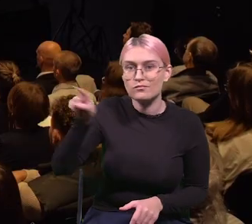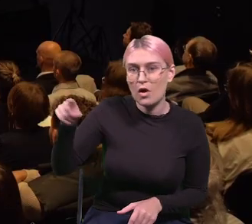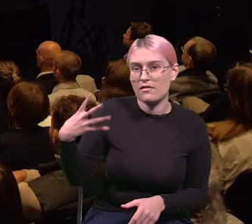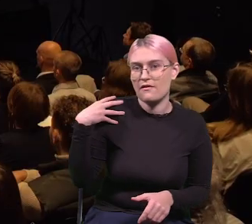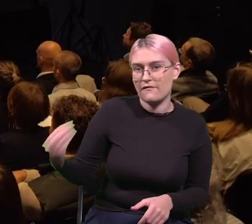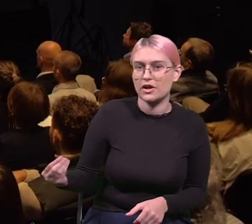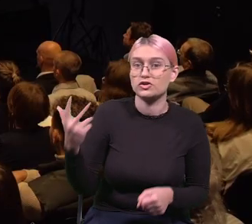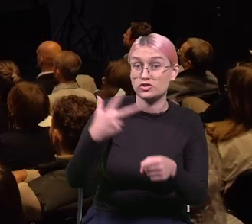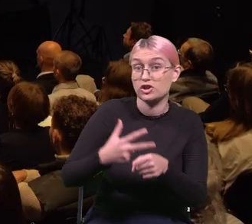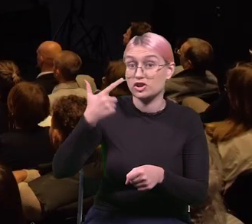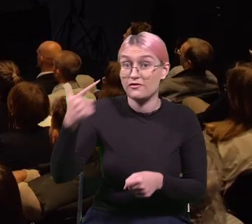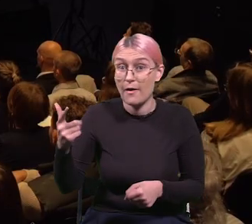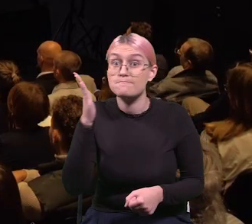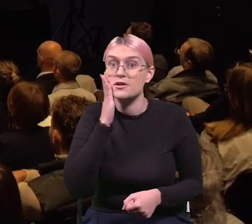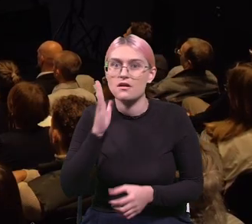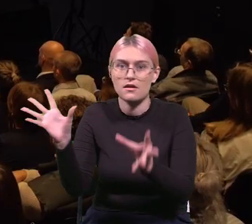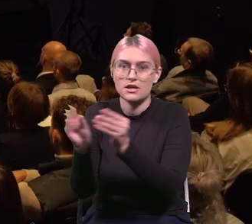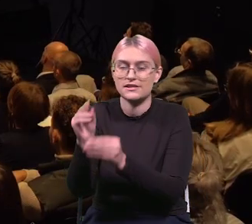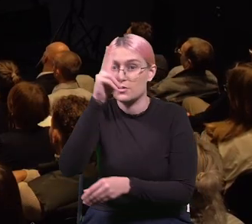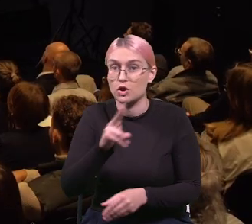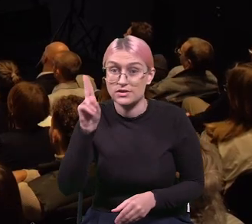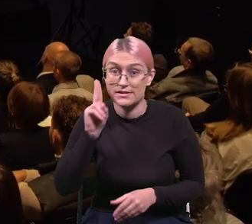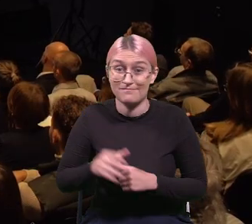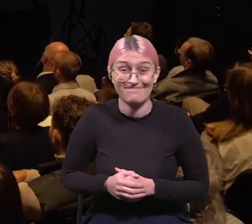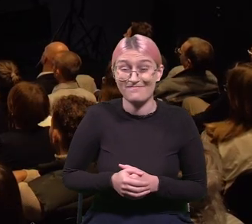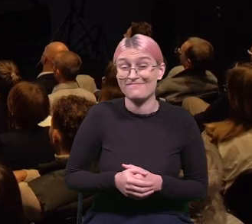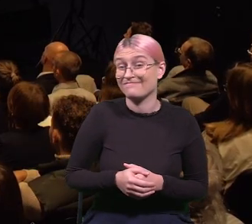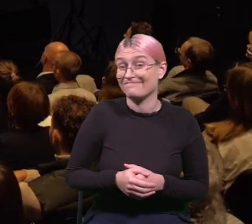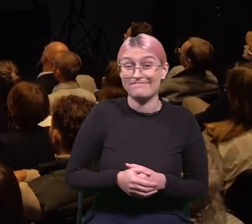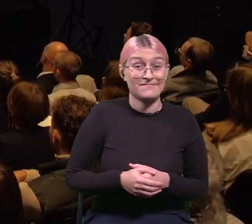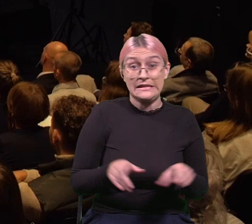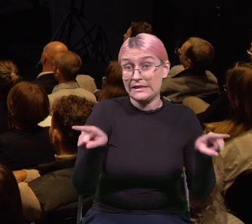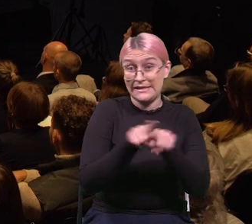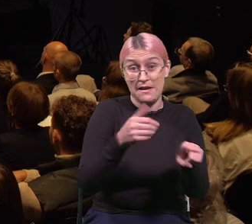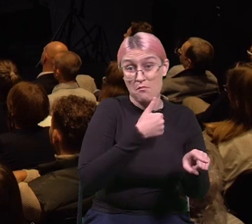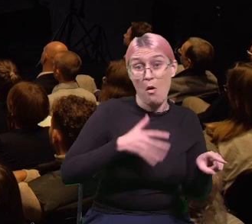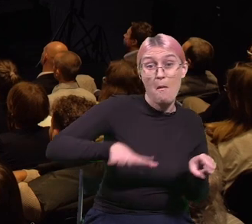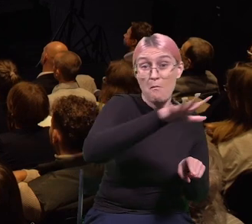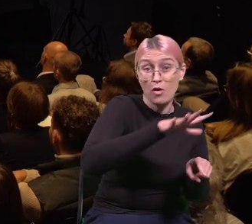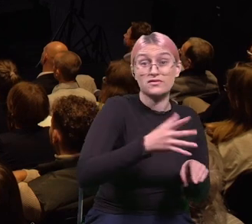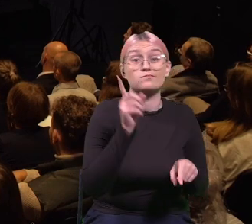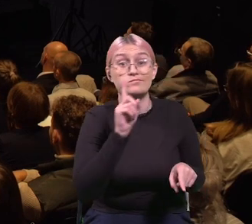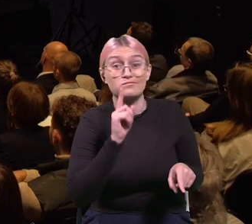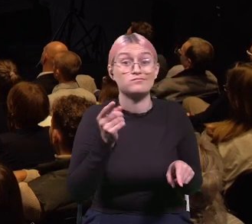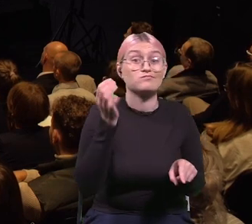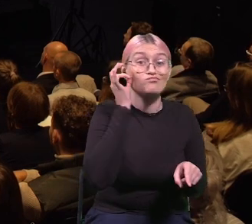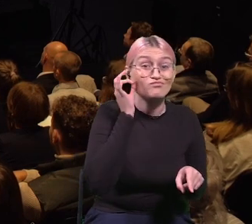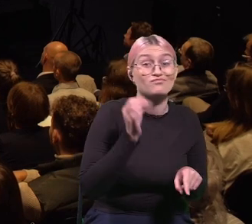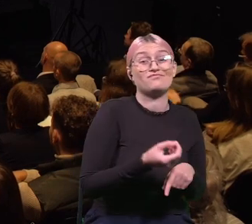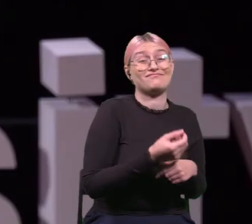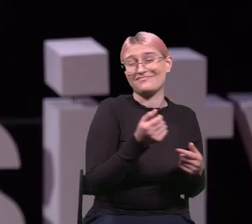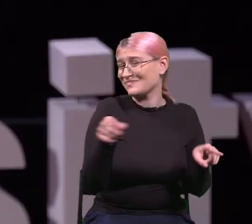razem z rodzicami. Podobnie jak co drugi Polak po 30 i co trzecia Polka, jest im ciasno. Od mniej więcej